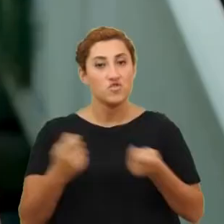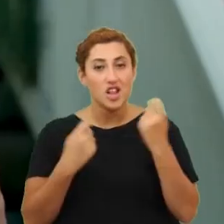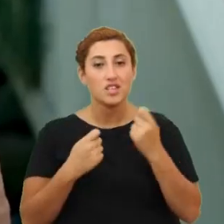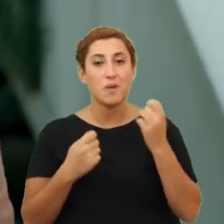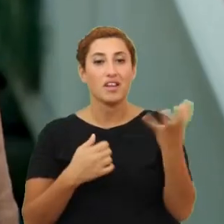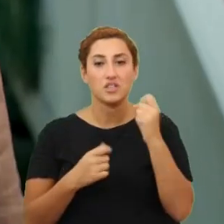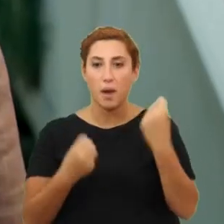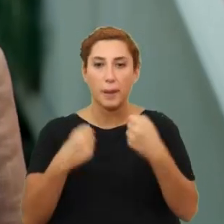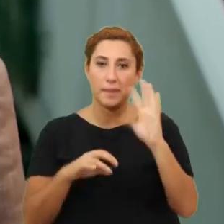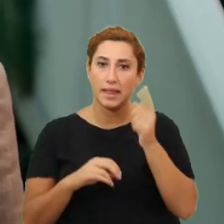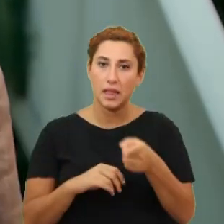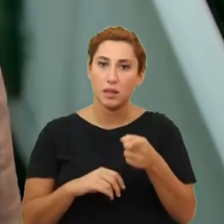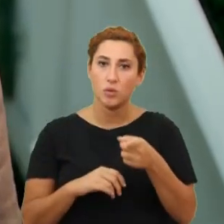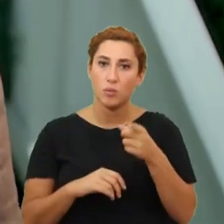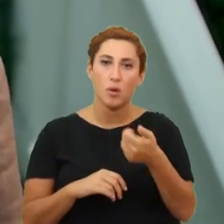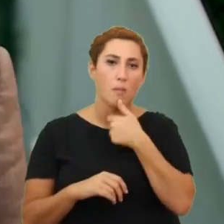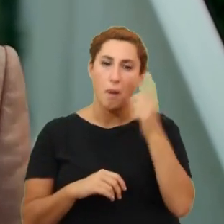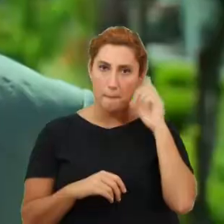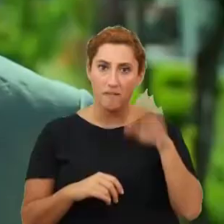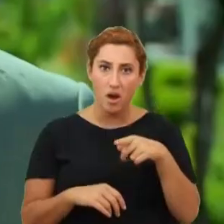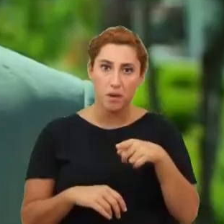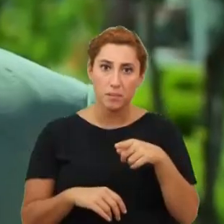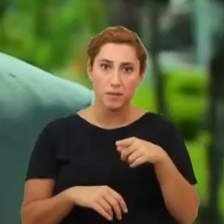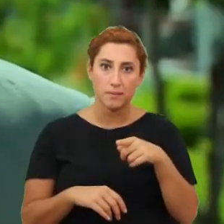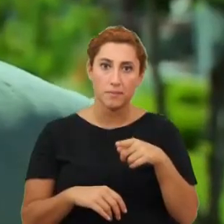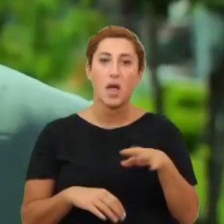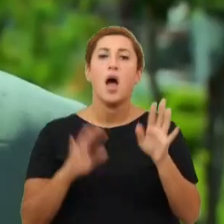çalışmakla alınacak bir araba değil bu. Babamın haberi var mı?